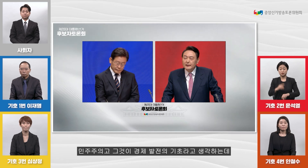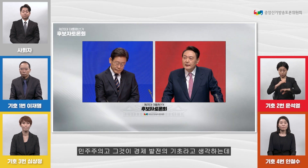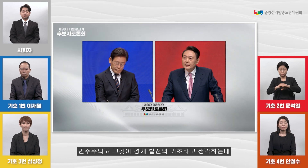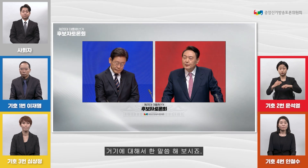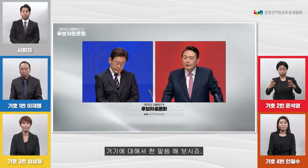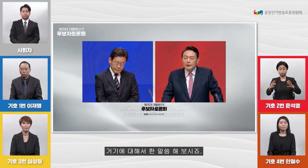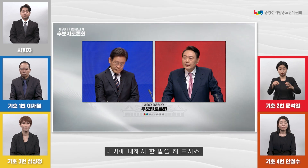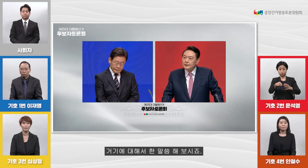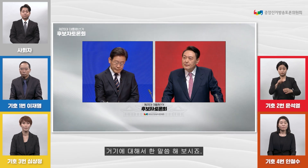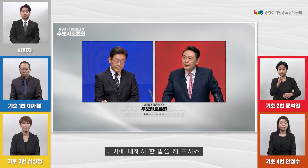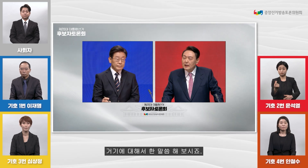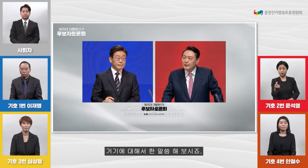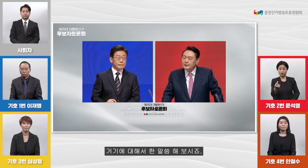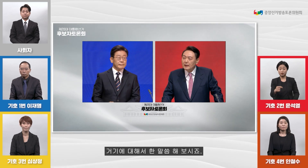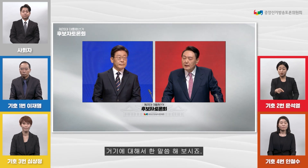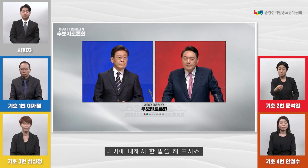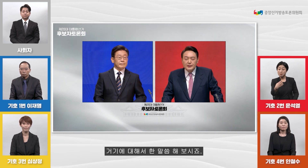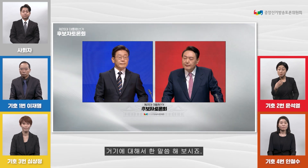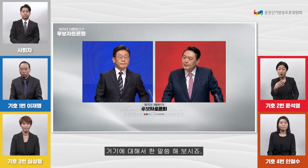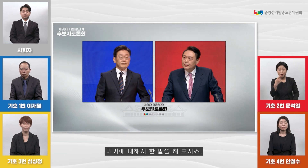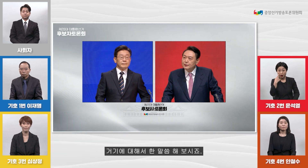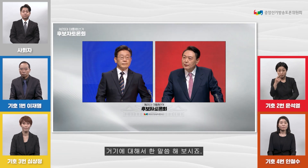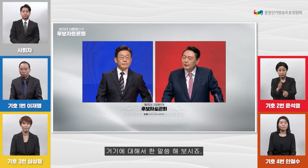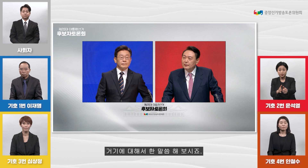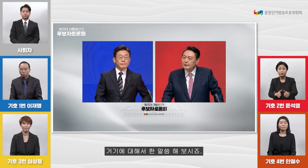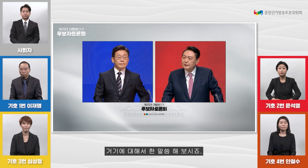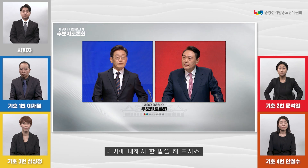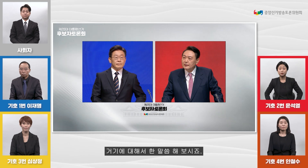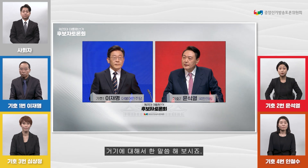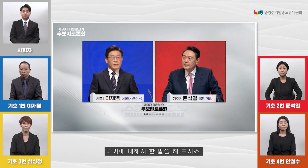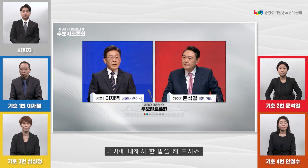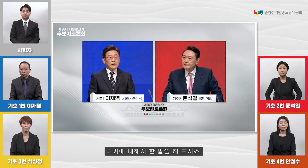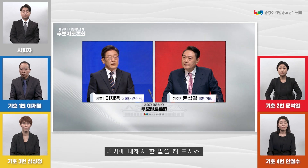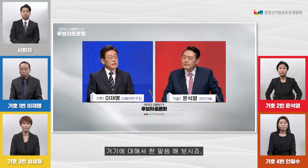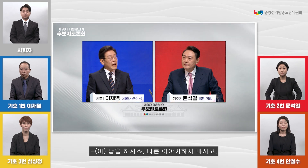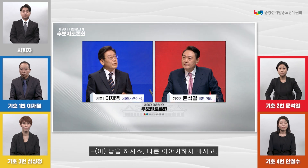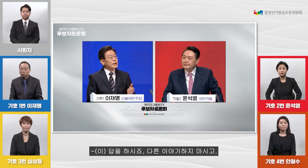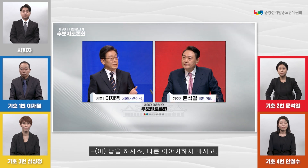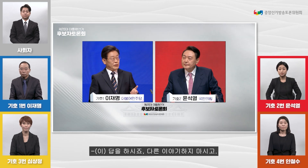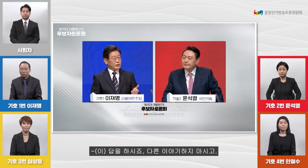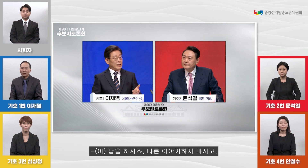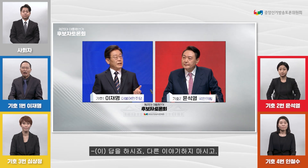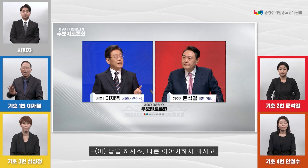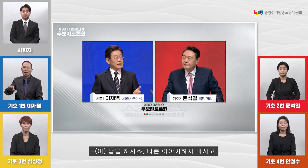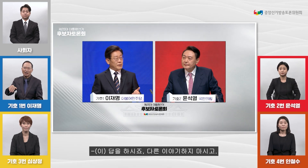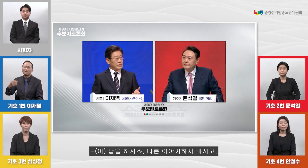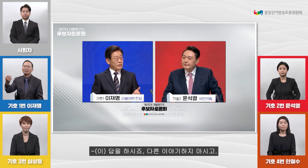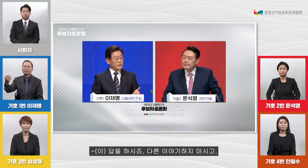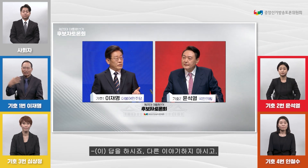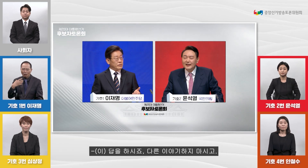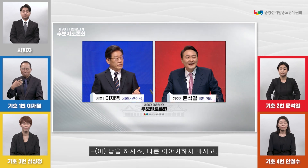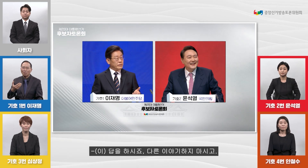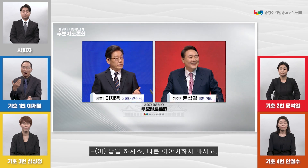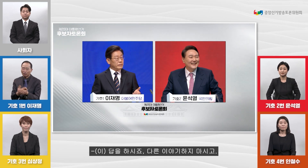생각하는데 거기에 대해서 한번 한 말씀 해보시죠. 답을 하시죠. 딴 얘기 하지